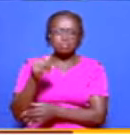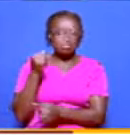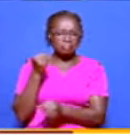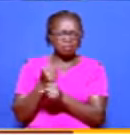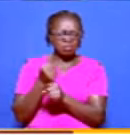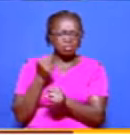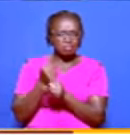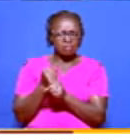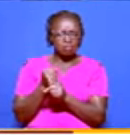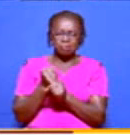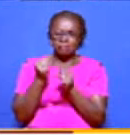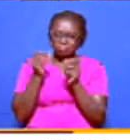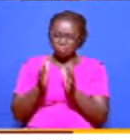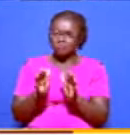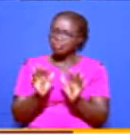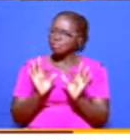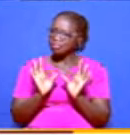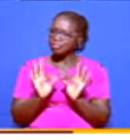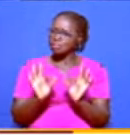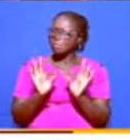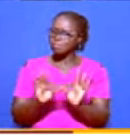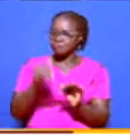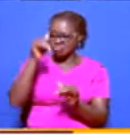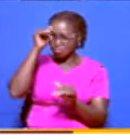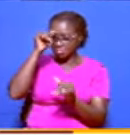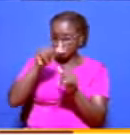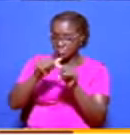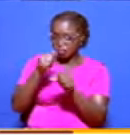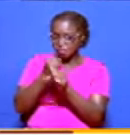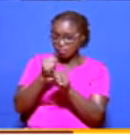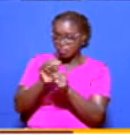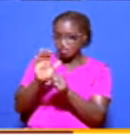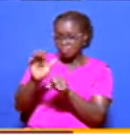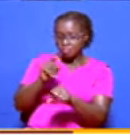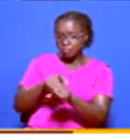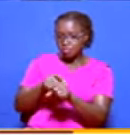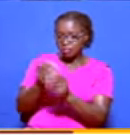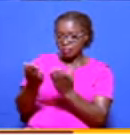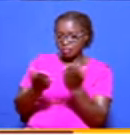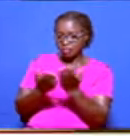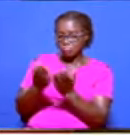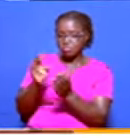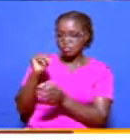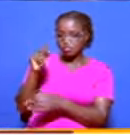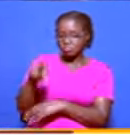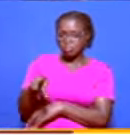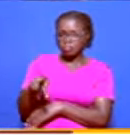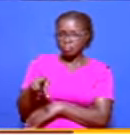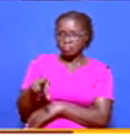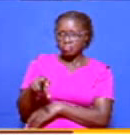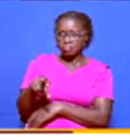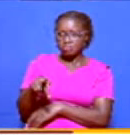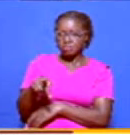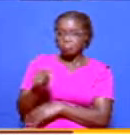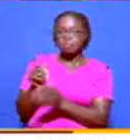pia atakumbukwa kwa kazi yake alipohudumu kama mbunge wa Kasipul Kabondo. Katibu mwandamizi wa vibanda David